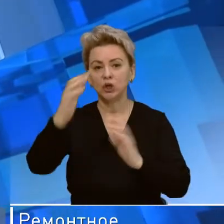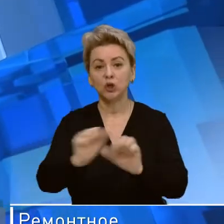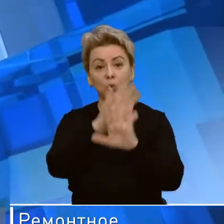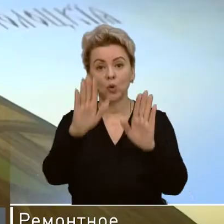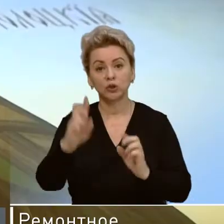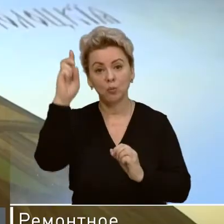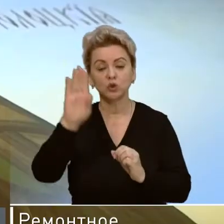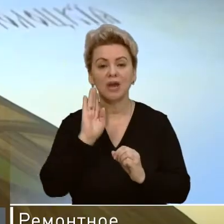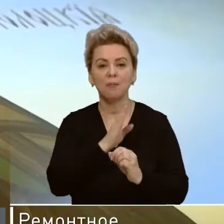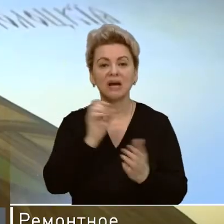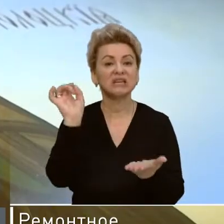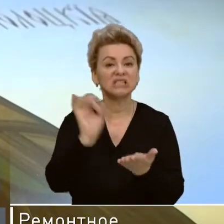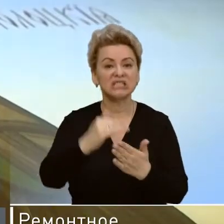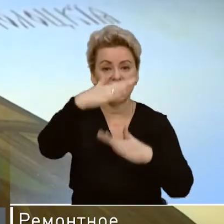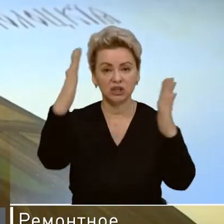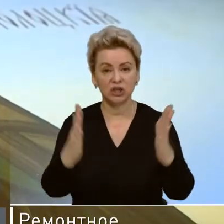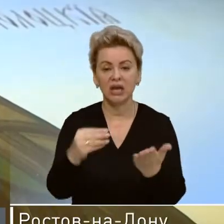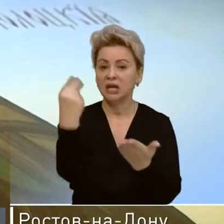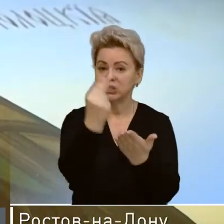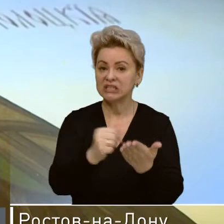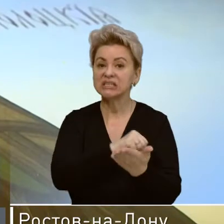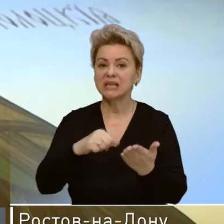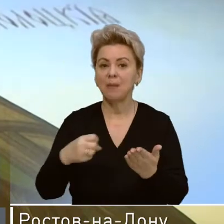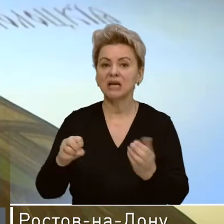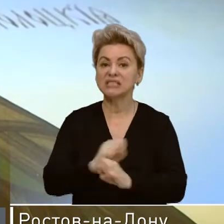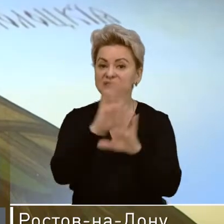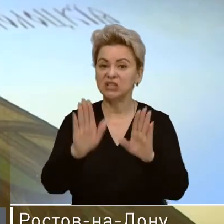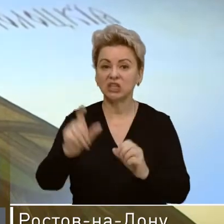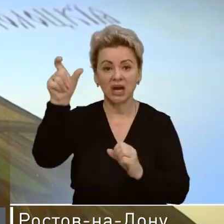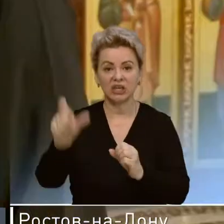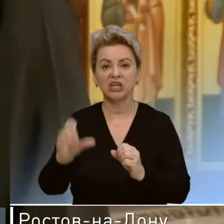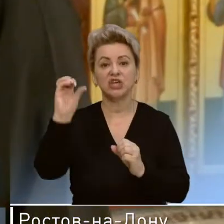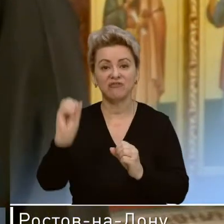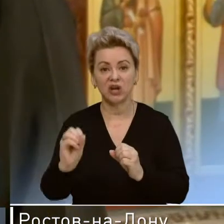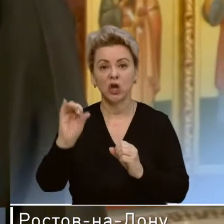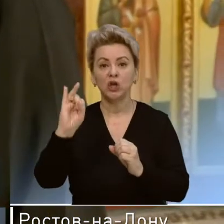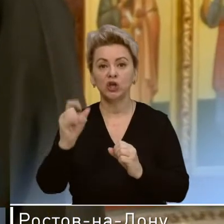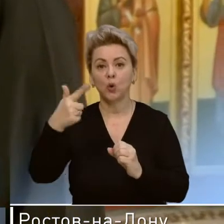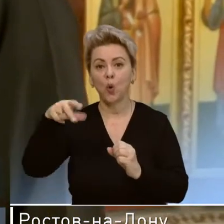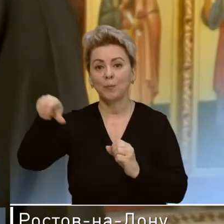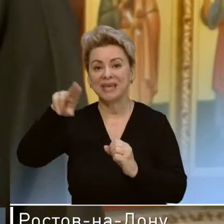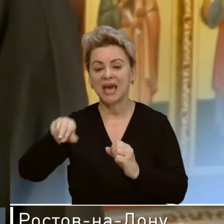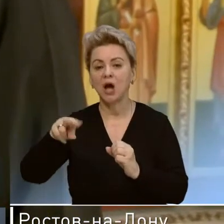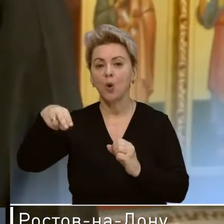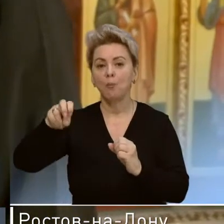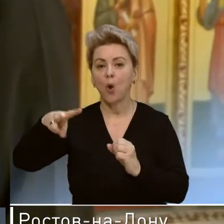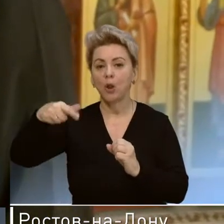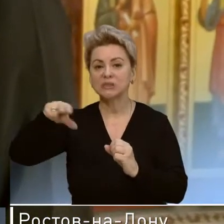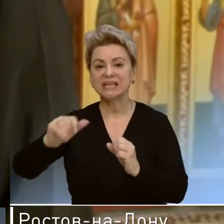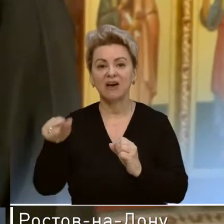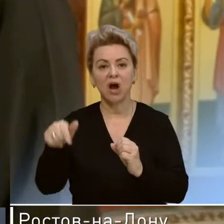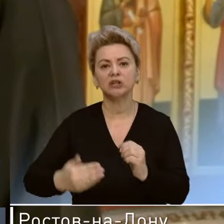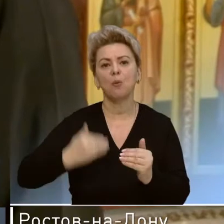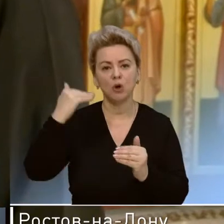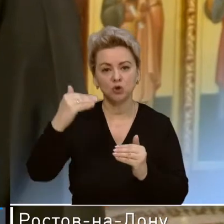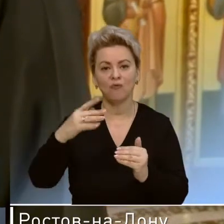Матери. В центре иконы изображена сама святая, преподобная Евросиния игуменья Полоцкая. Она высокого